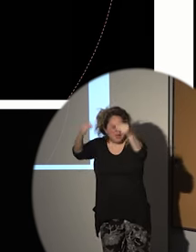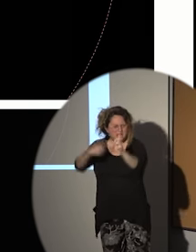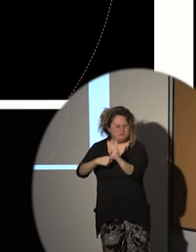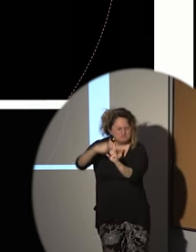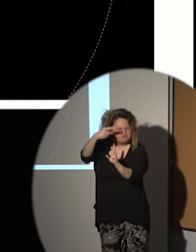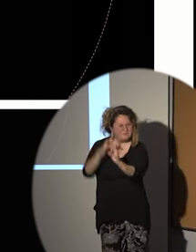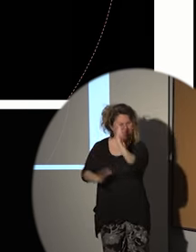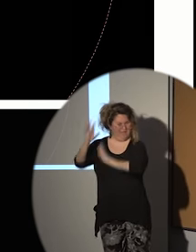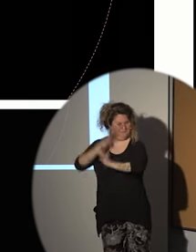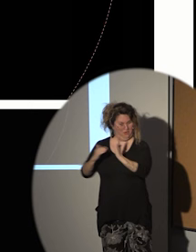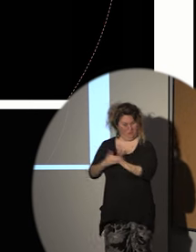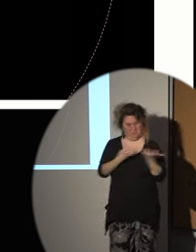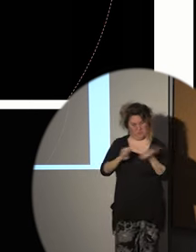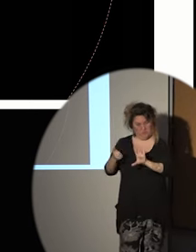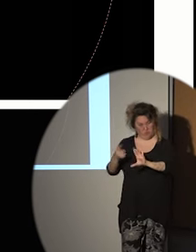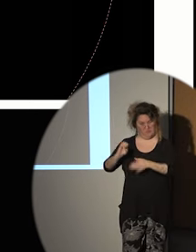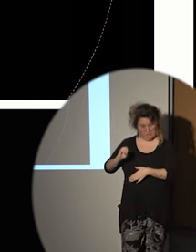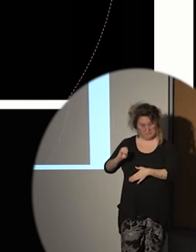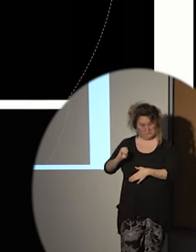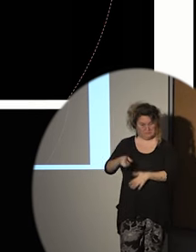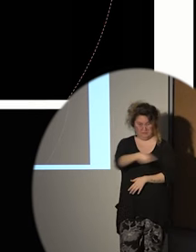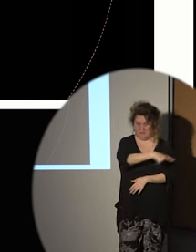les théoriciens se posaient la question, mais quand même,